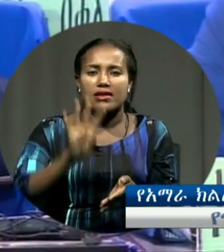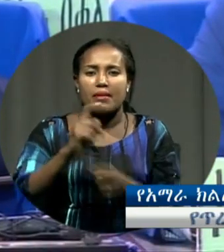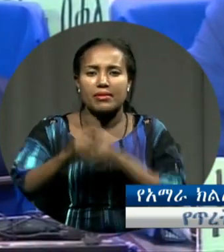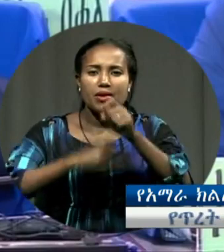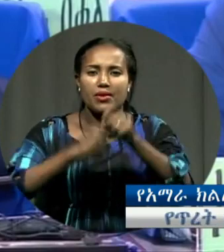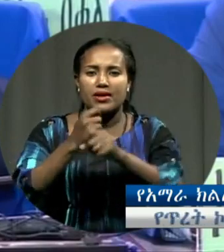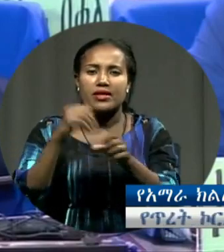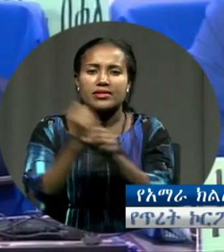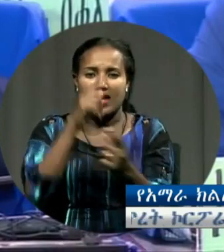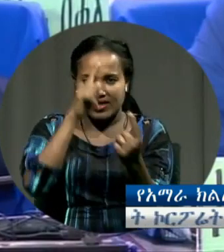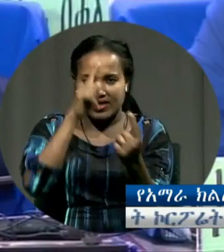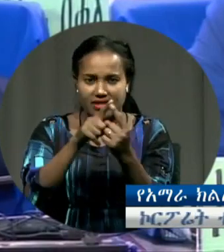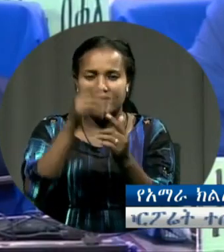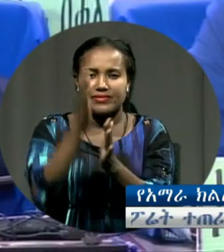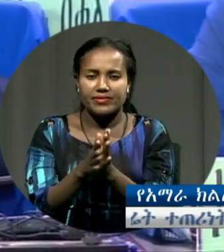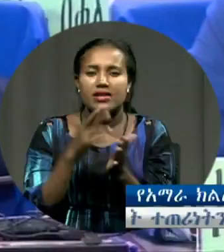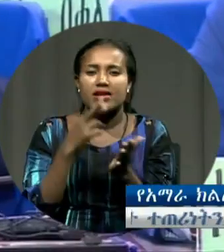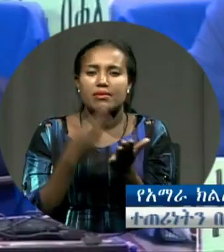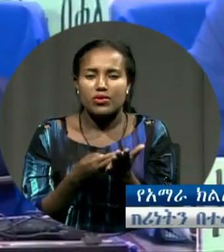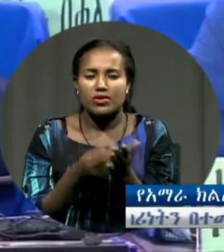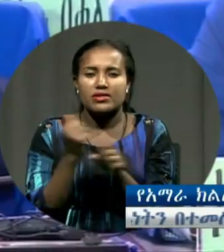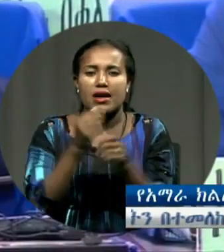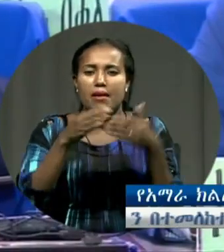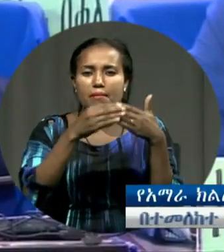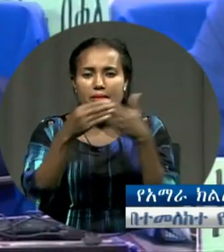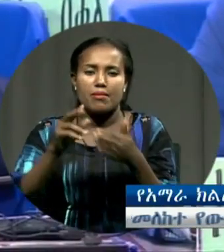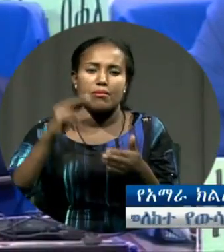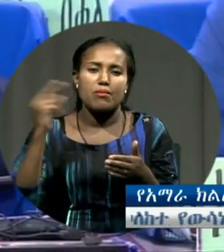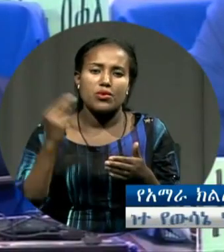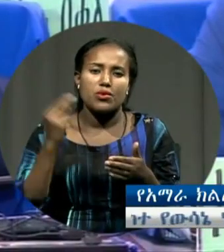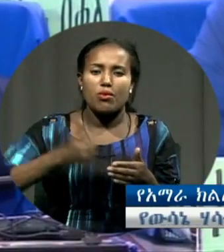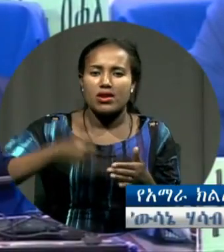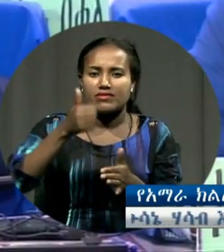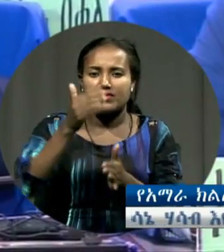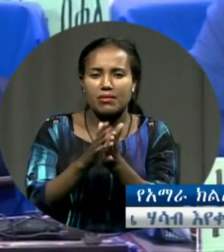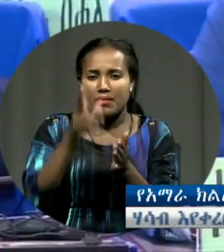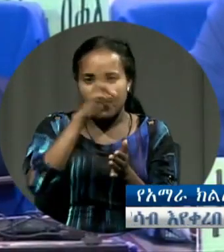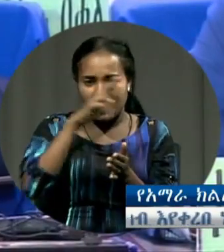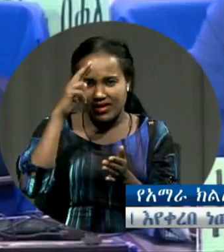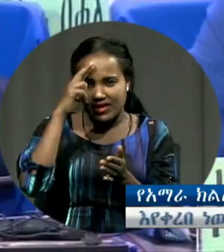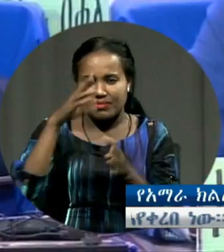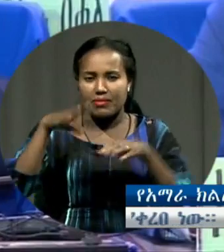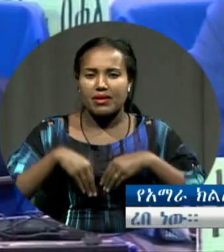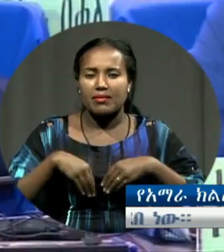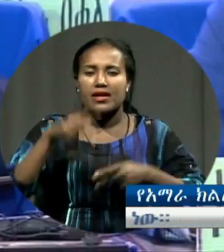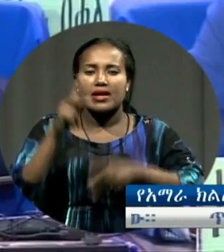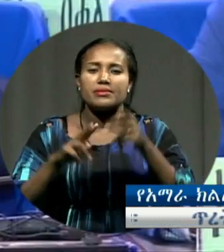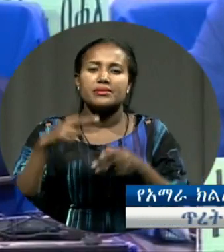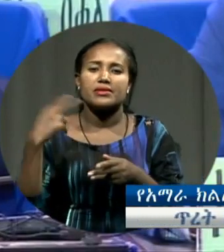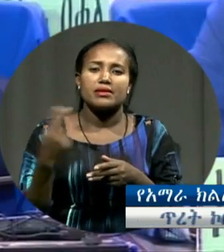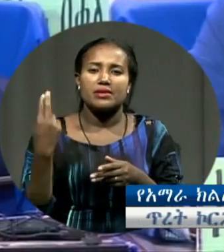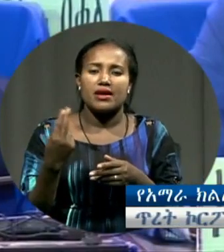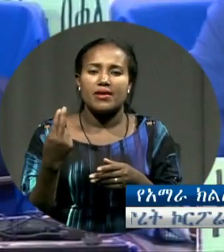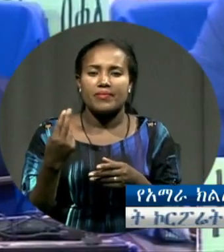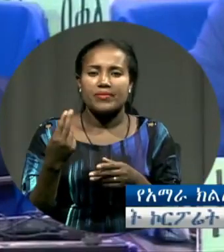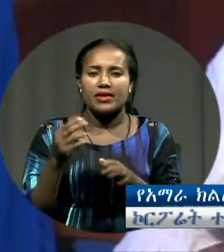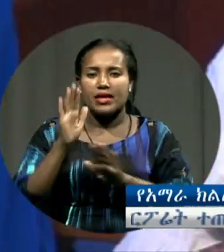አመታዊ የስራ እቅድ ክንውን ሪፖርት የስራ አመራር ቦርድ ወይም በዋና አስፈጻሚው አማካይ በመቀበል ከዚህ ጠቀሜታ